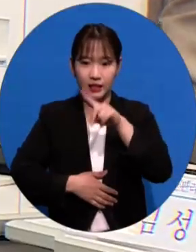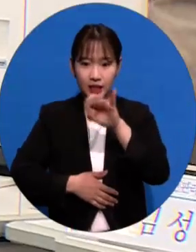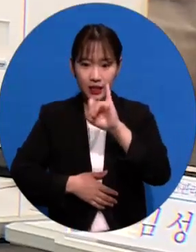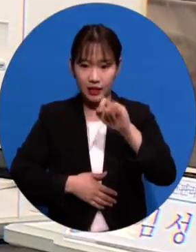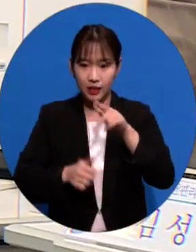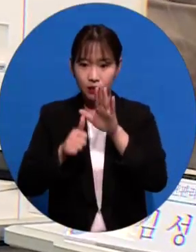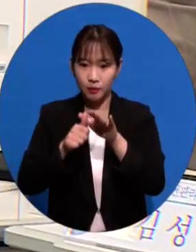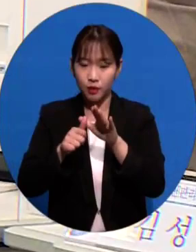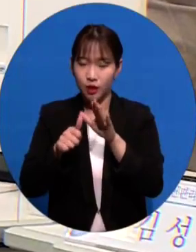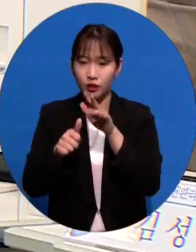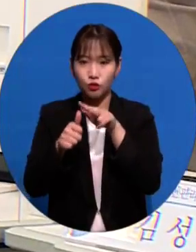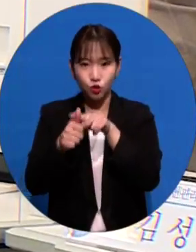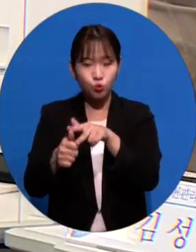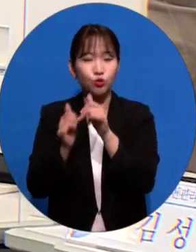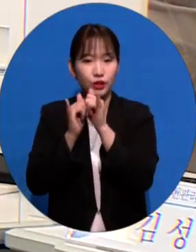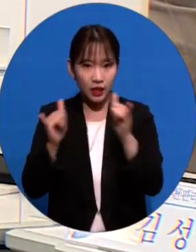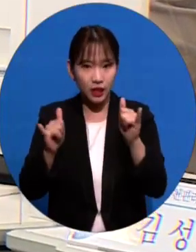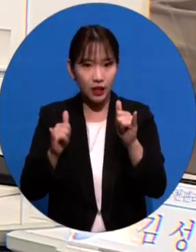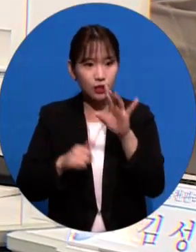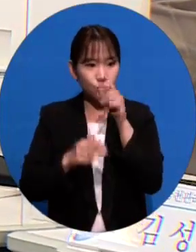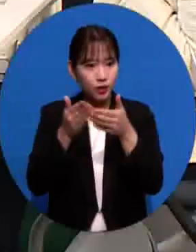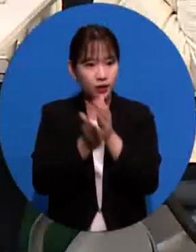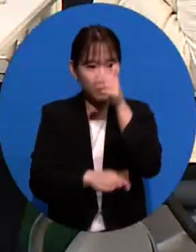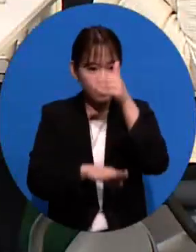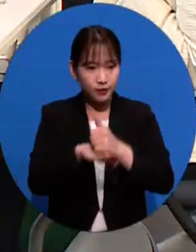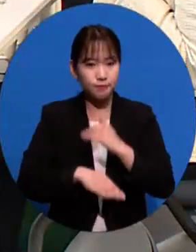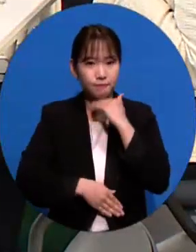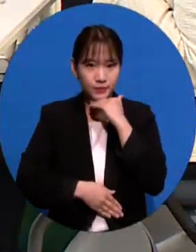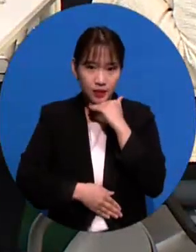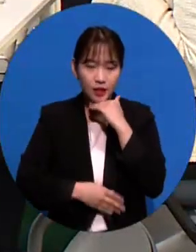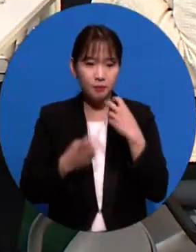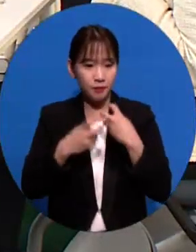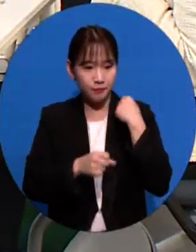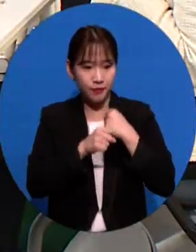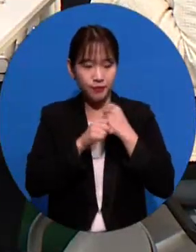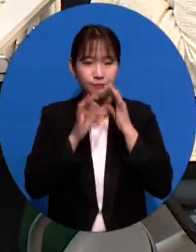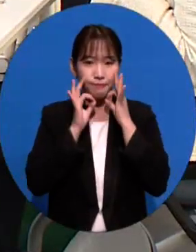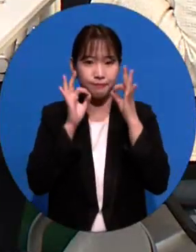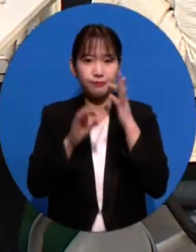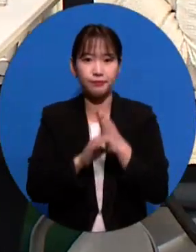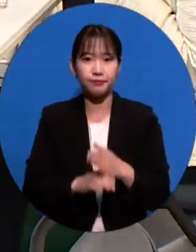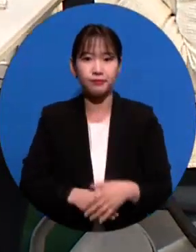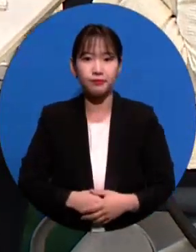예비 후보 측도 중앙당 결정을 주시하며 대책 마련에 부심하고 있습니다.